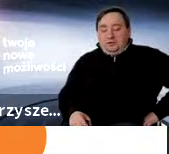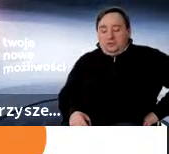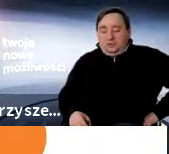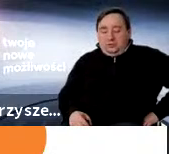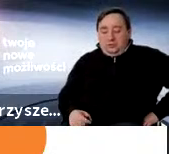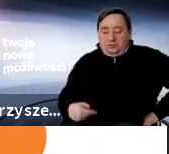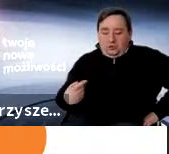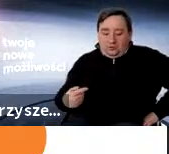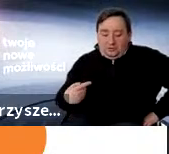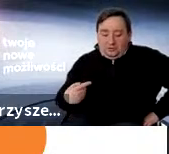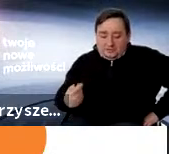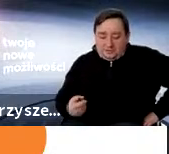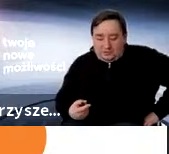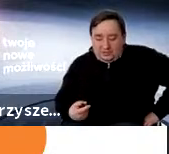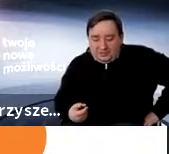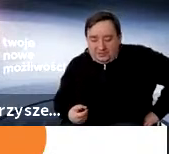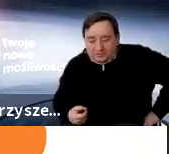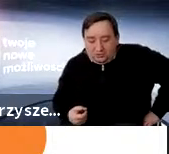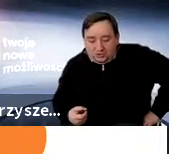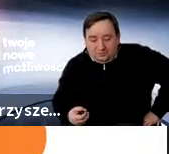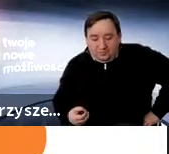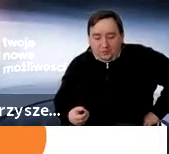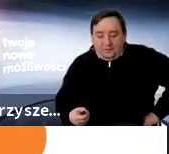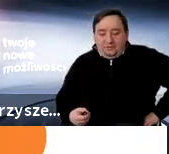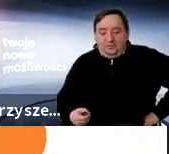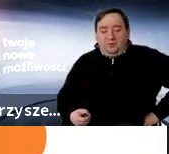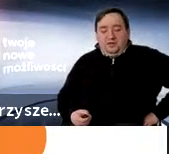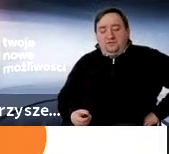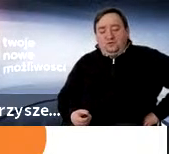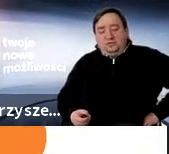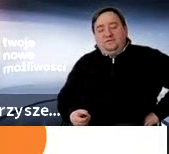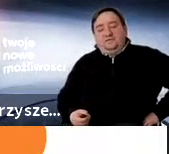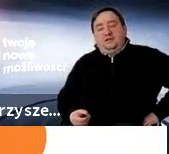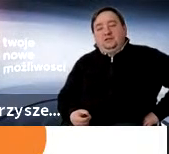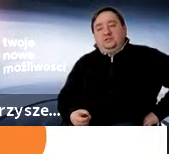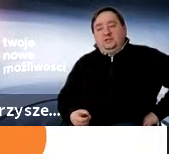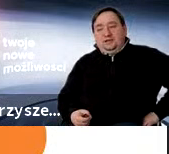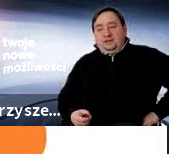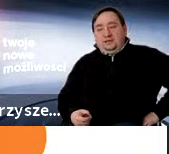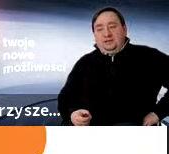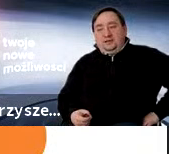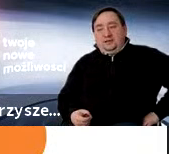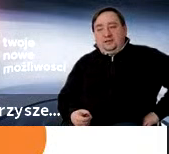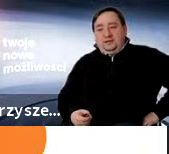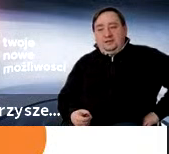No i to jest kolejny duży problem, który pojawił się w trakcie